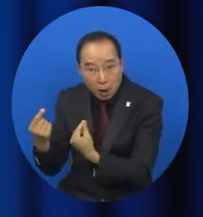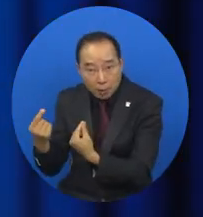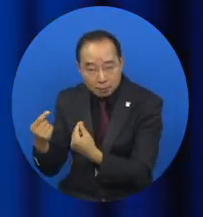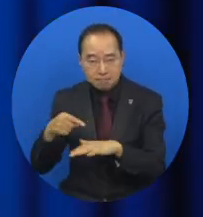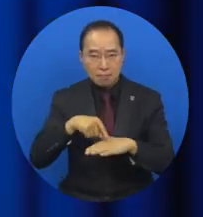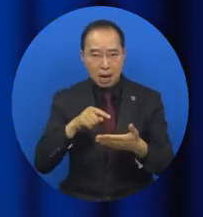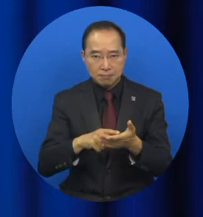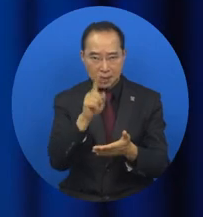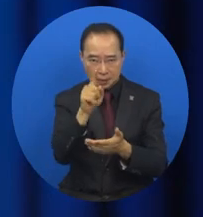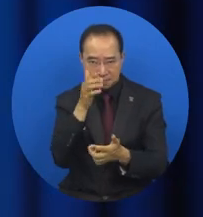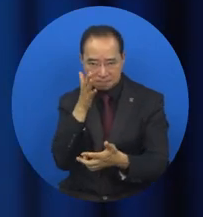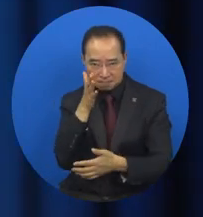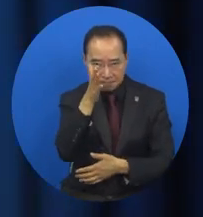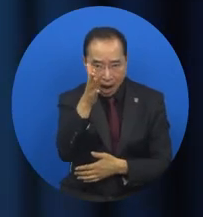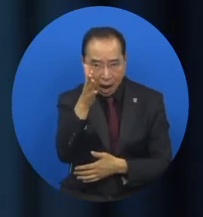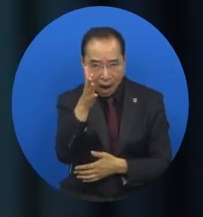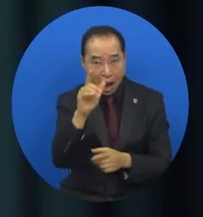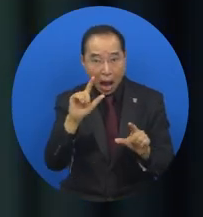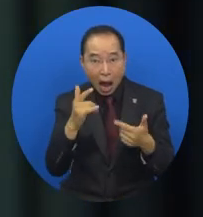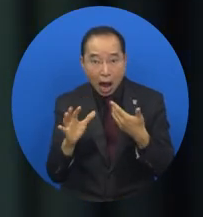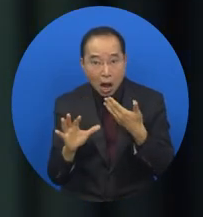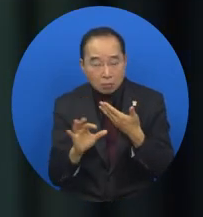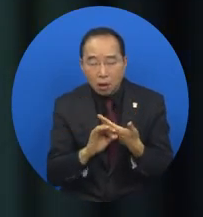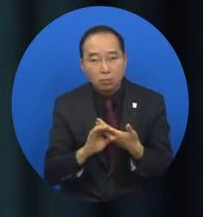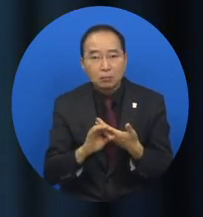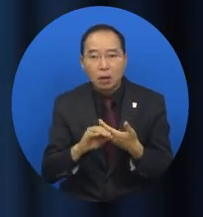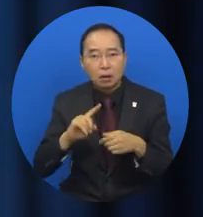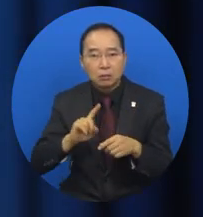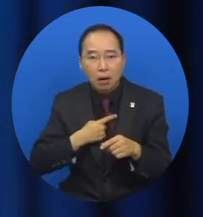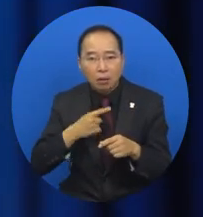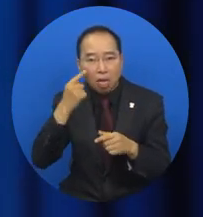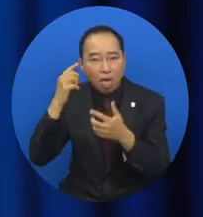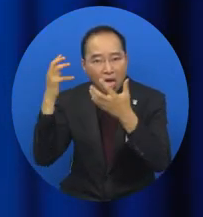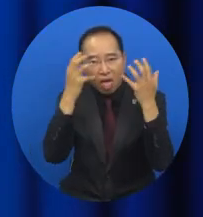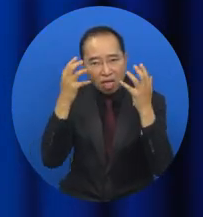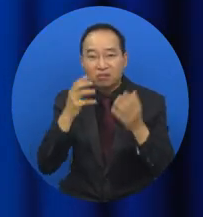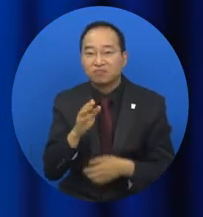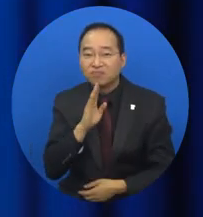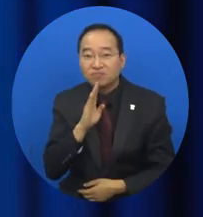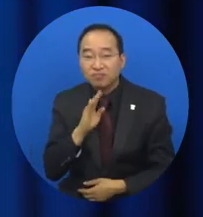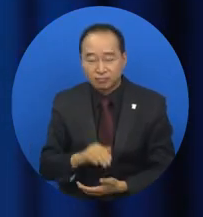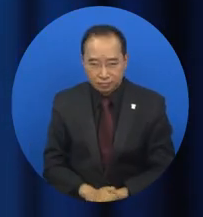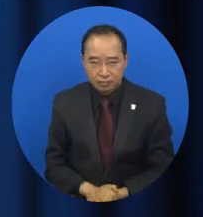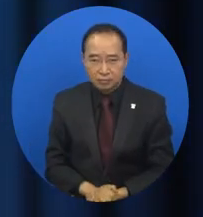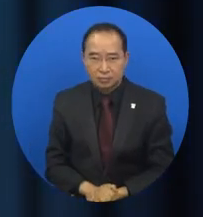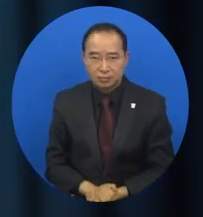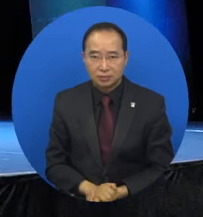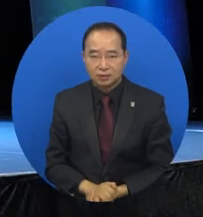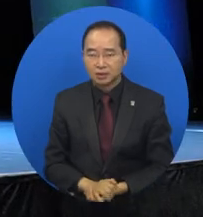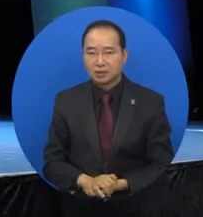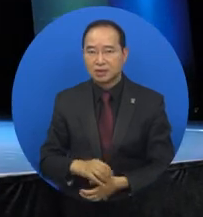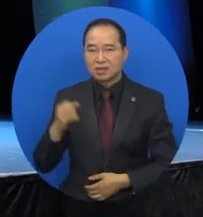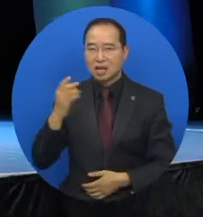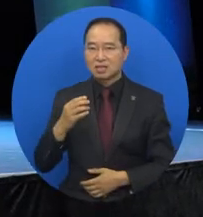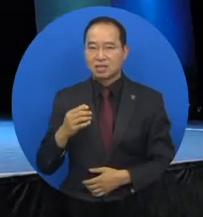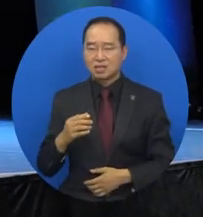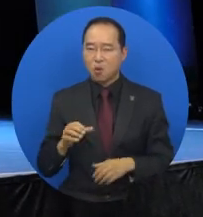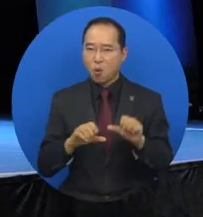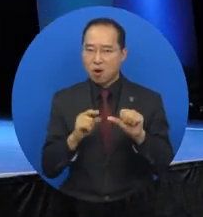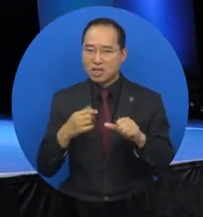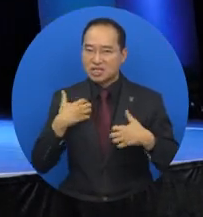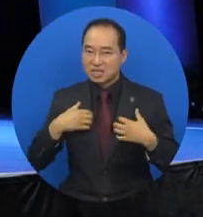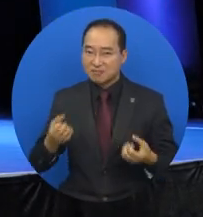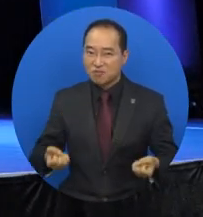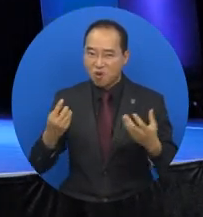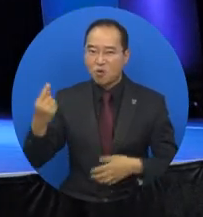휘떼를 하는 발레리나처럼 마음을 붙들어 매지 않으면 정신을 쏙 빼앗기는 계절이 시작됐습니다. 다시